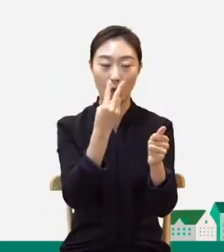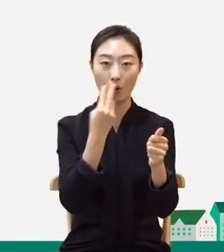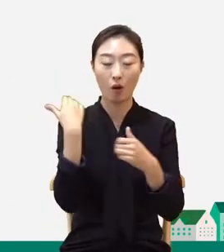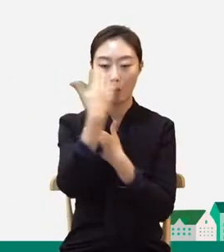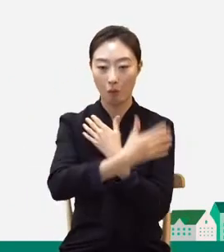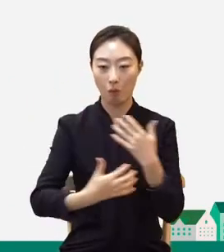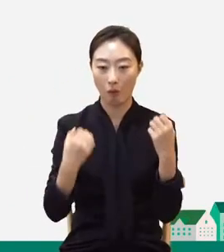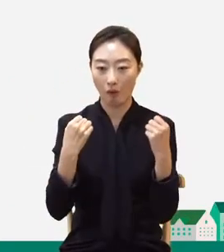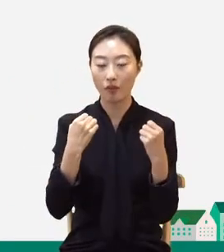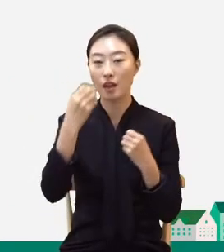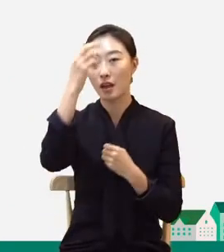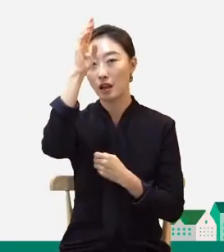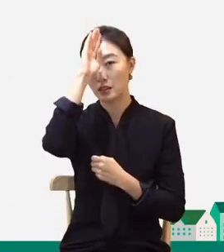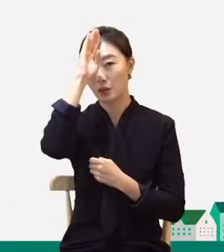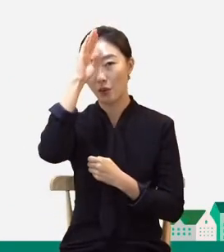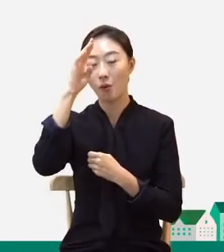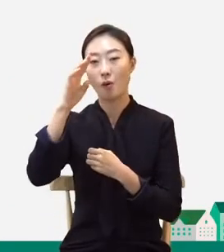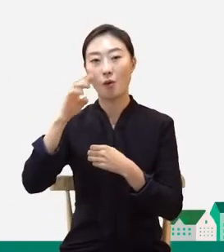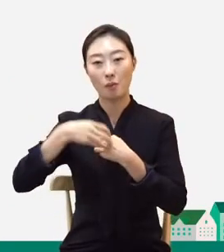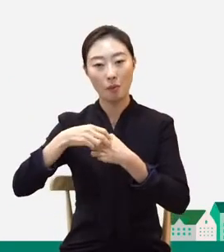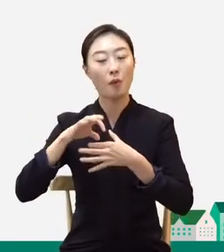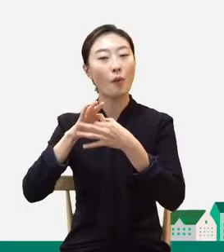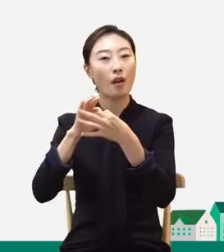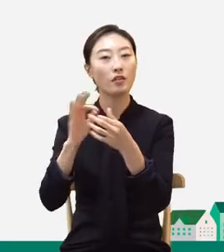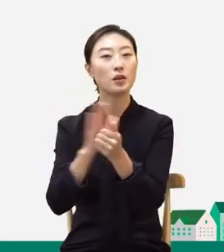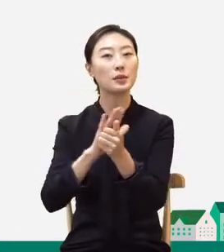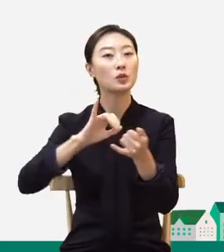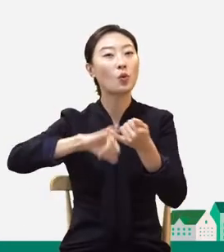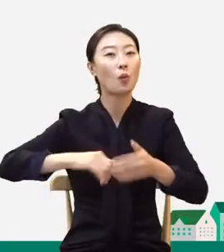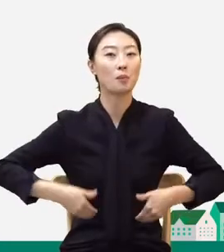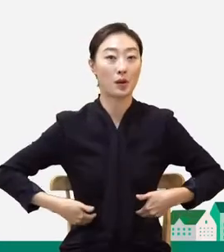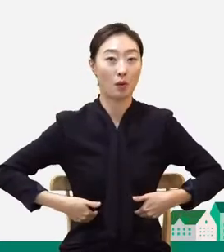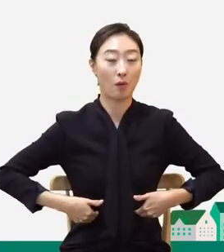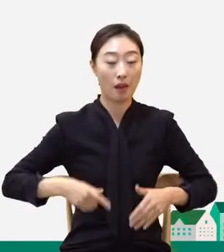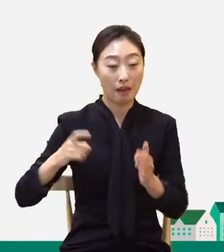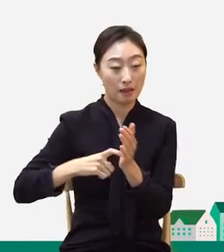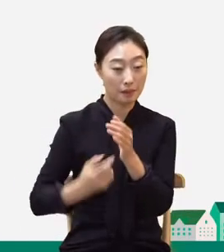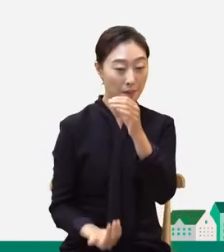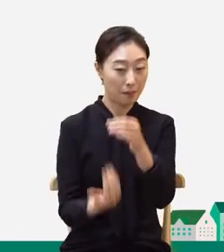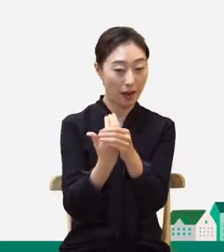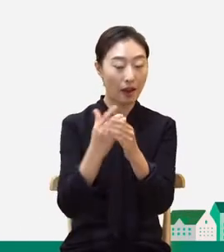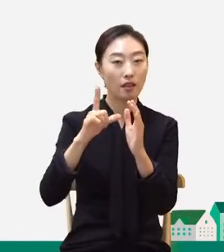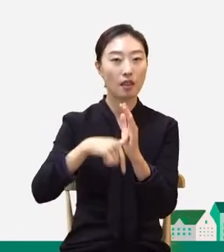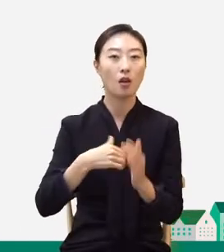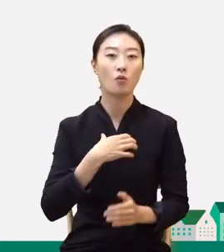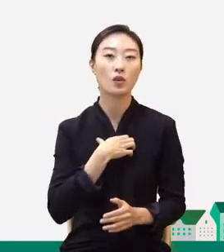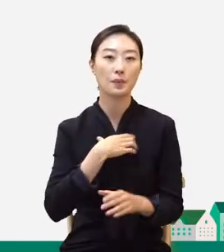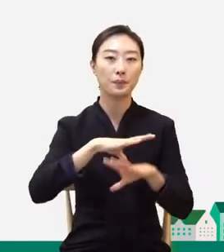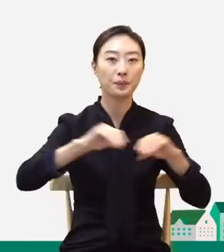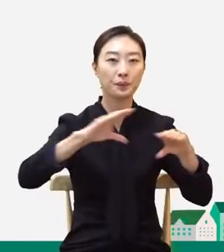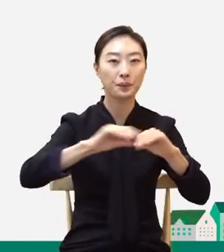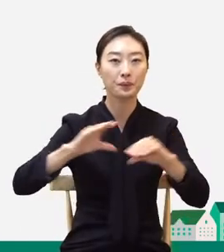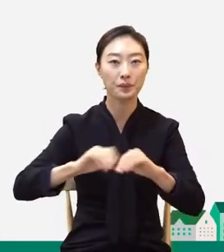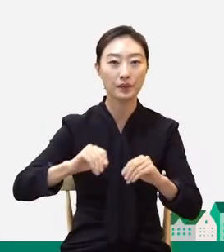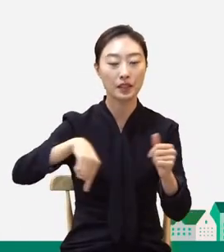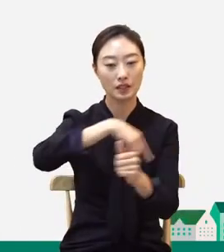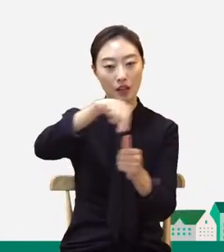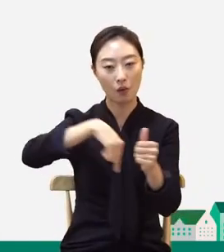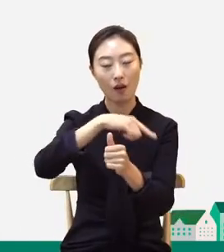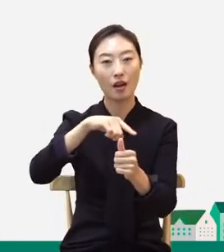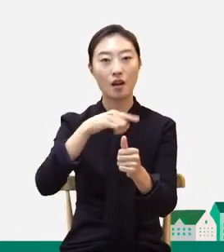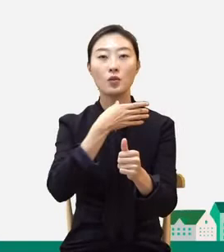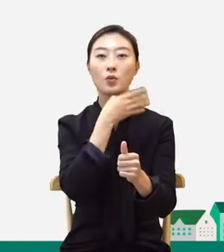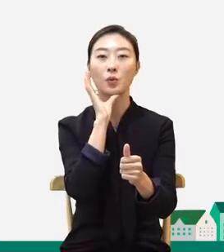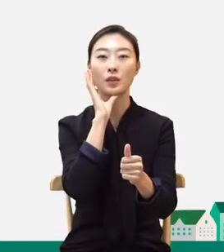서비스 연계가 상당히 많이 요구되고 있고요. 응급 상황에 대처하는 위기관리 시스템을 구축하는 게 좀 현재로서